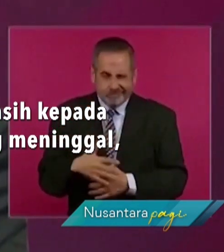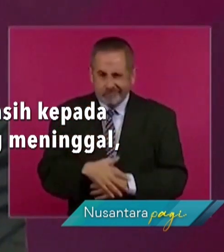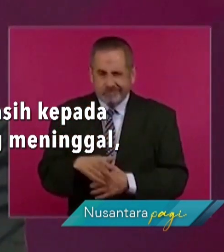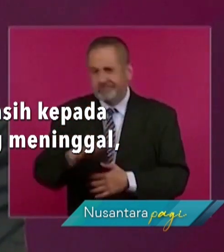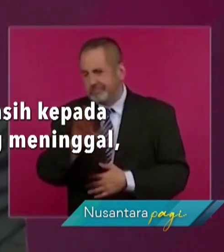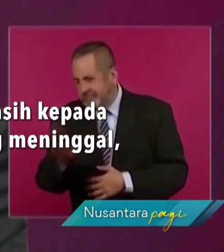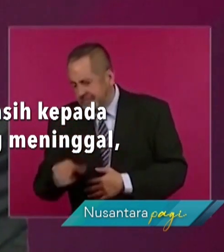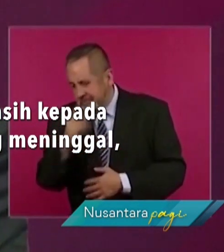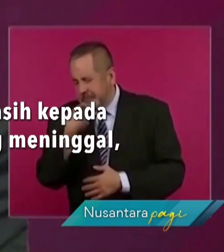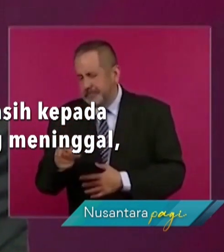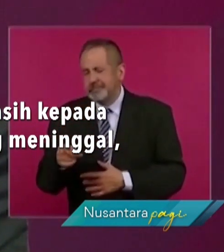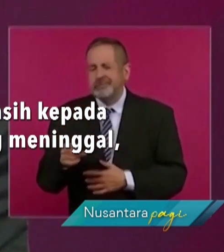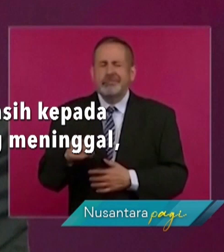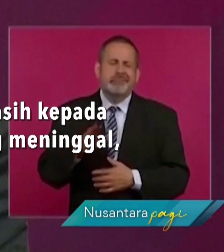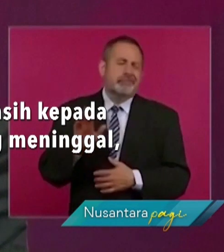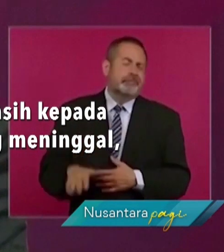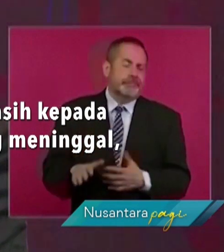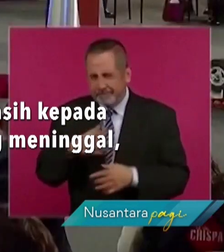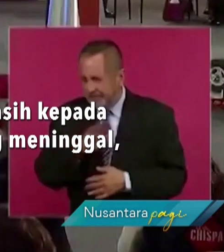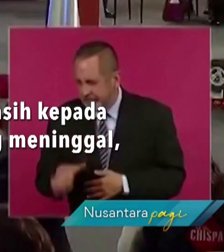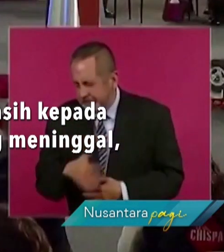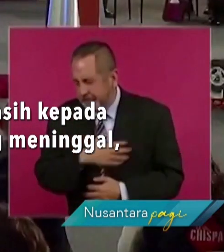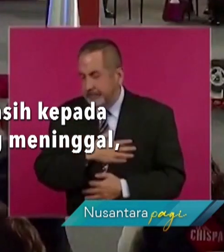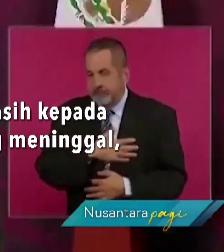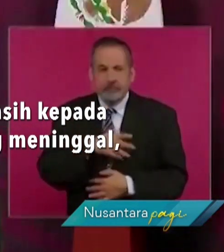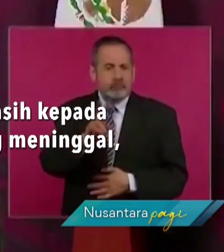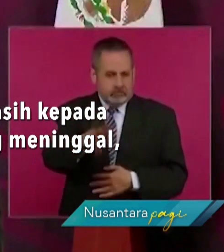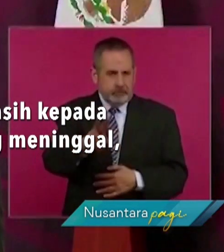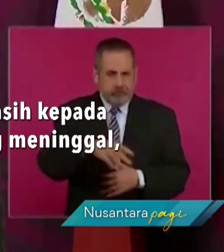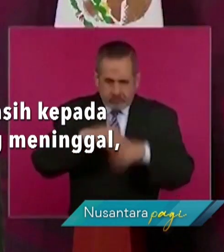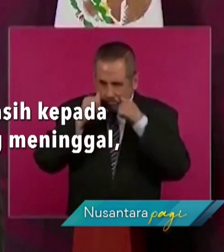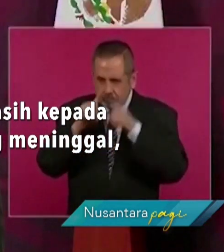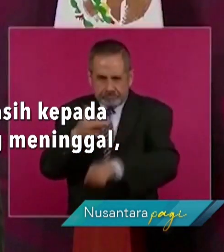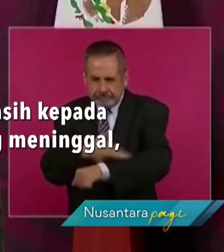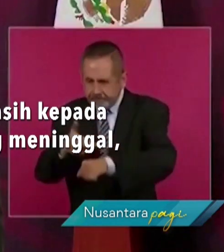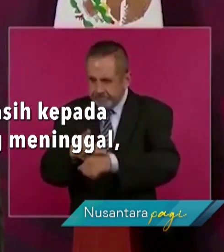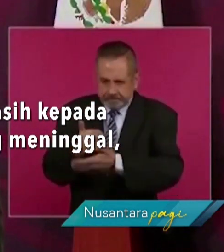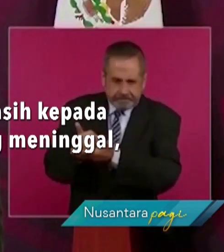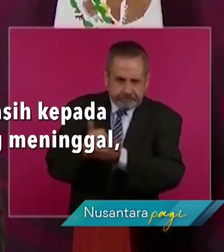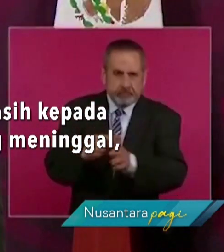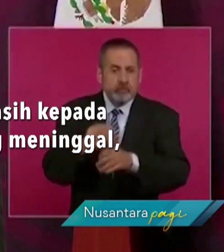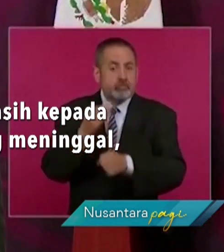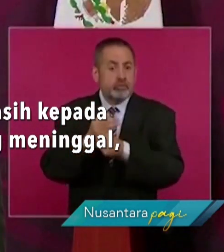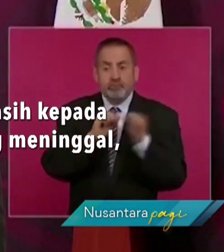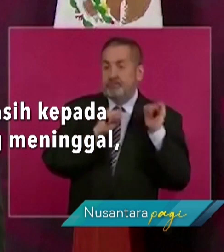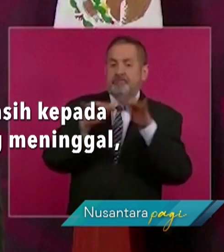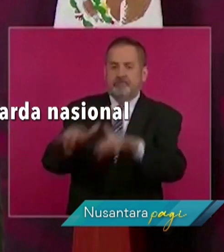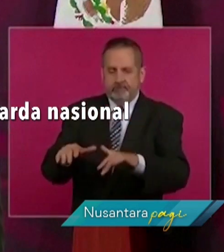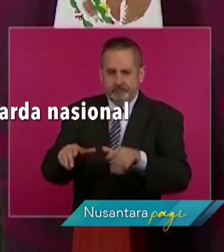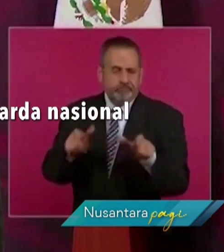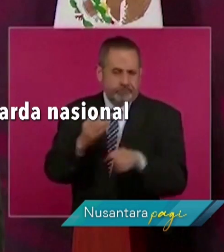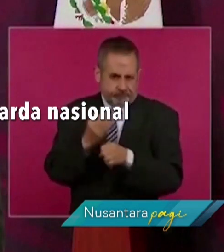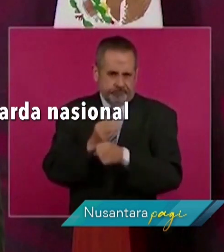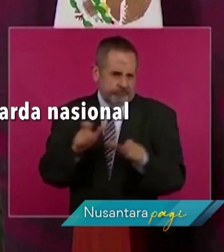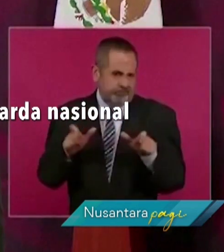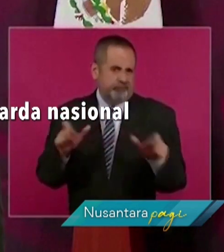cuando pierde La Vida UN ser humano Pero si lo estamos atendiendo Hay UN despliegue